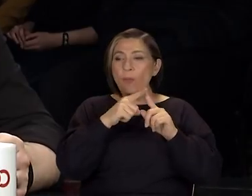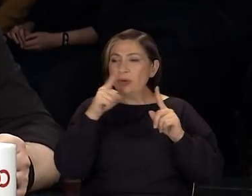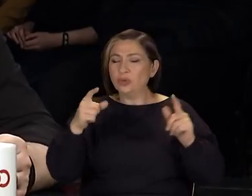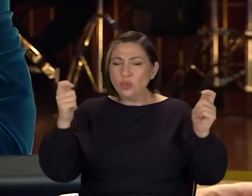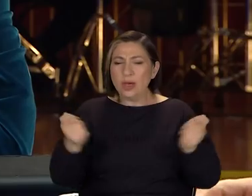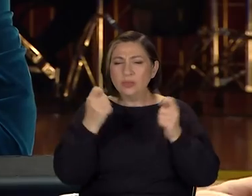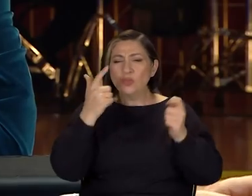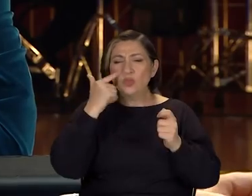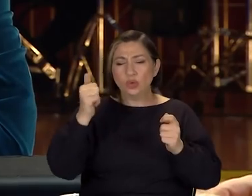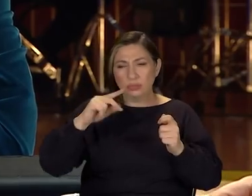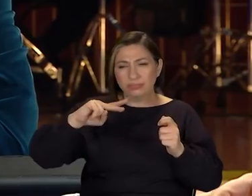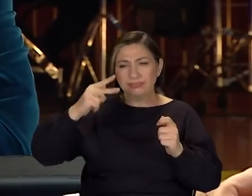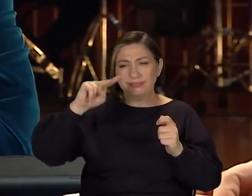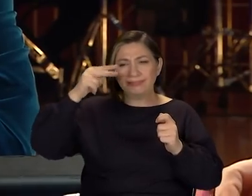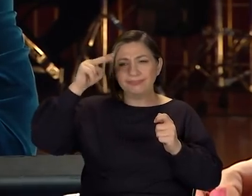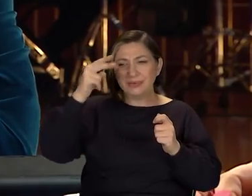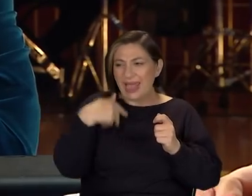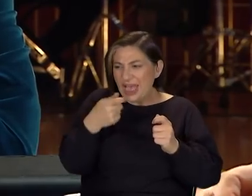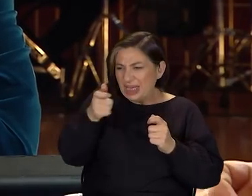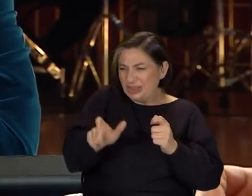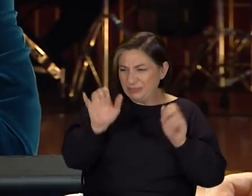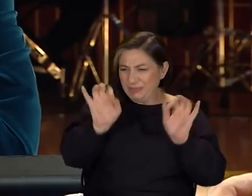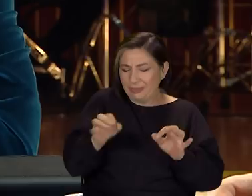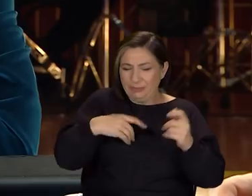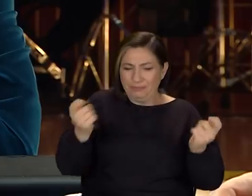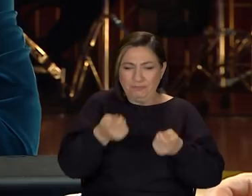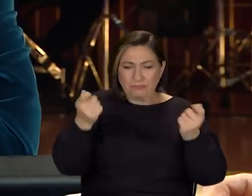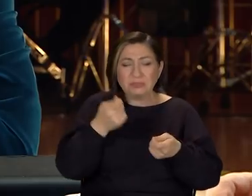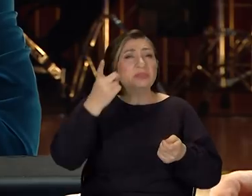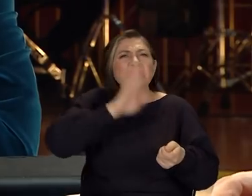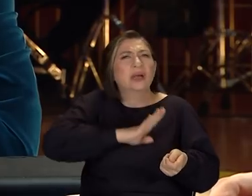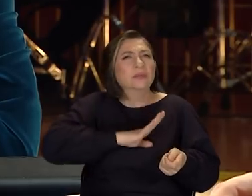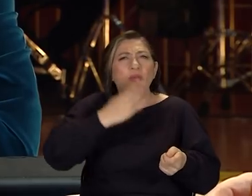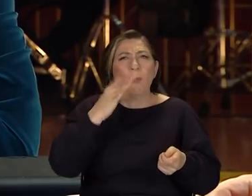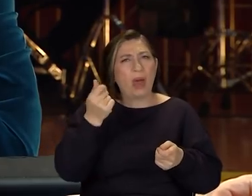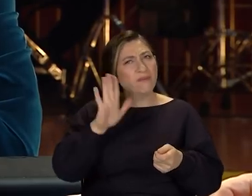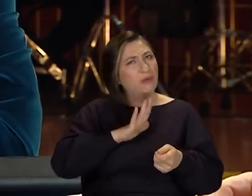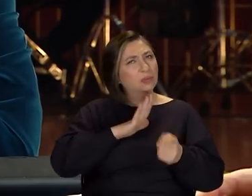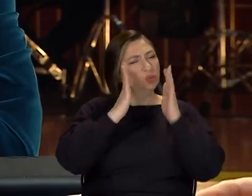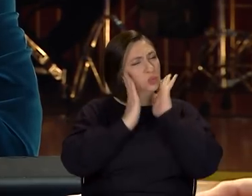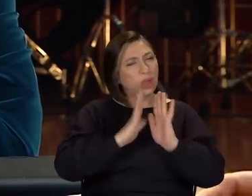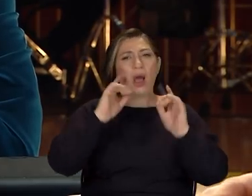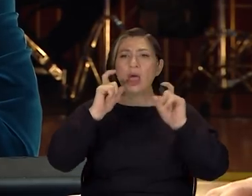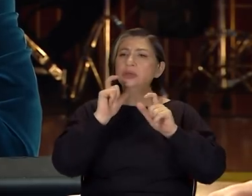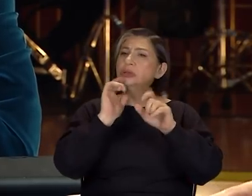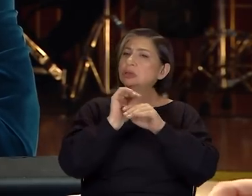uğraştım, müdürlüğe kadar geldim, eleman olarak başladım. Hiçbir derdim yoktu, cebimde param vardı, hayat sigortam vardı.